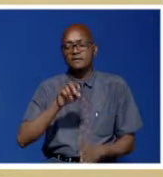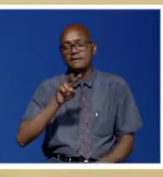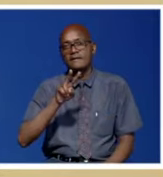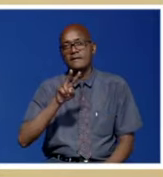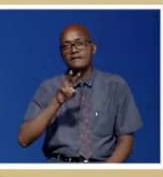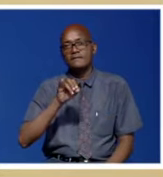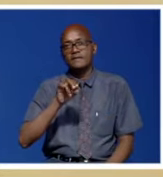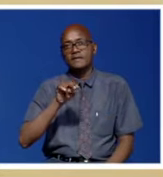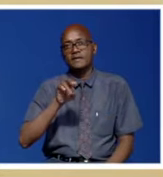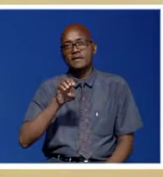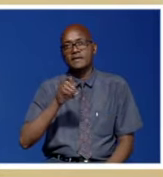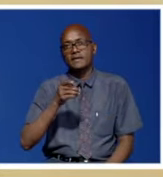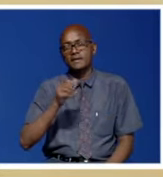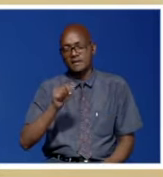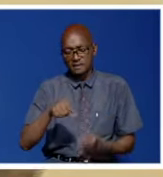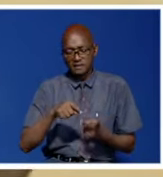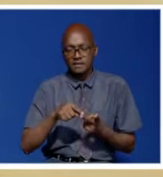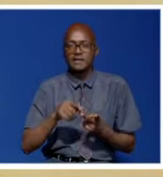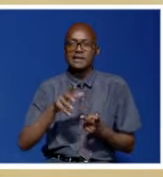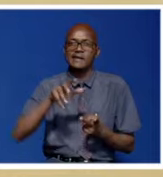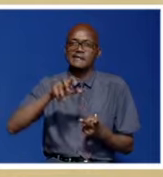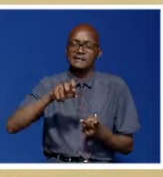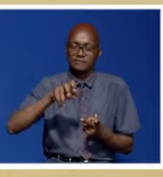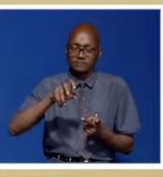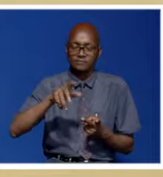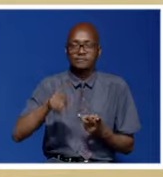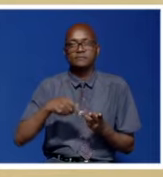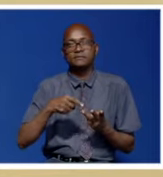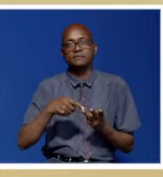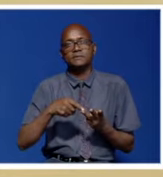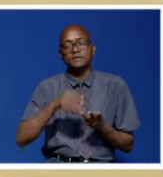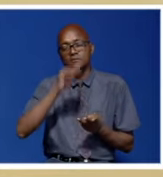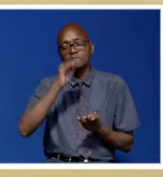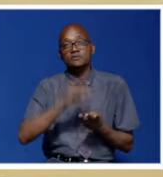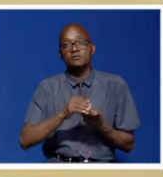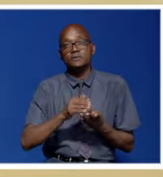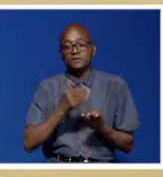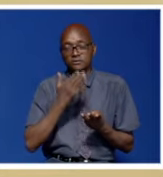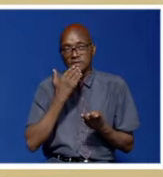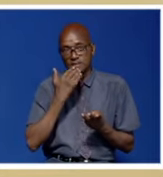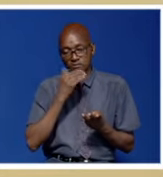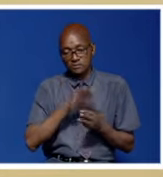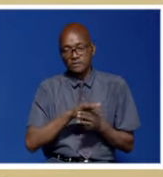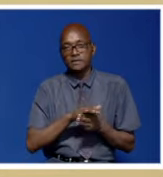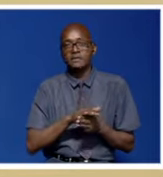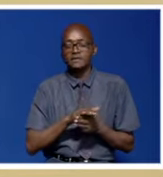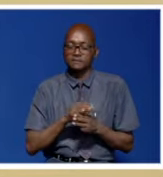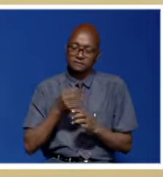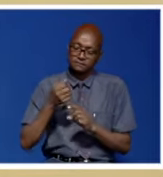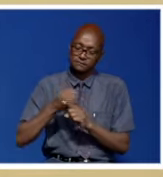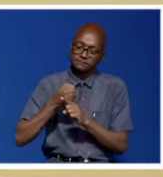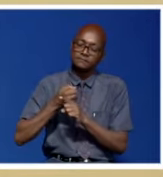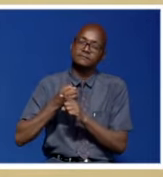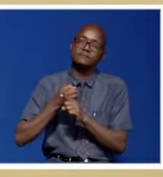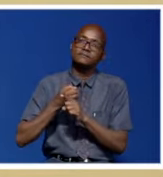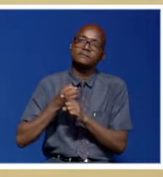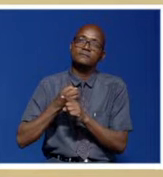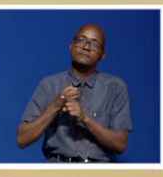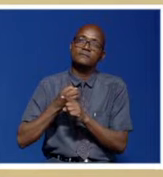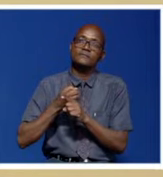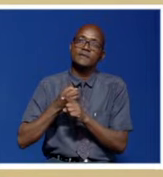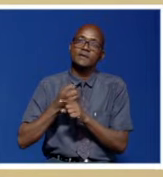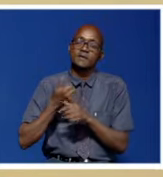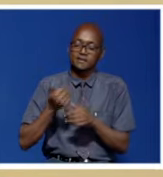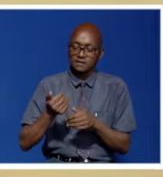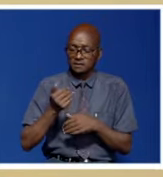siki au ndimu au spices zinapunguza ile sukari kwa nyingi. Na kusisitiza zaidi kwenye hizi